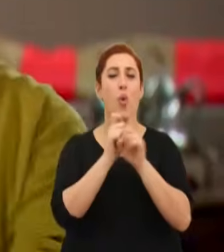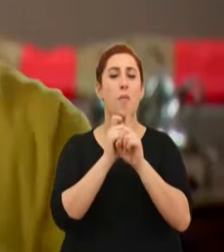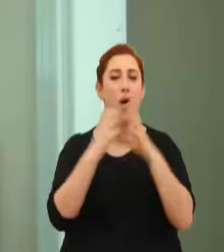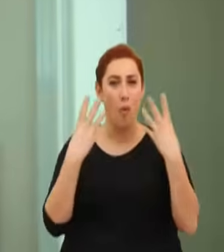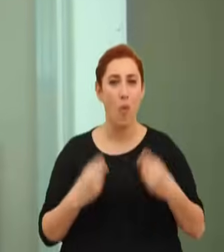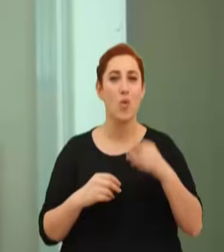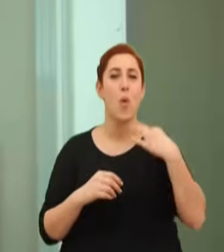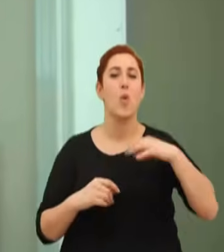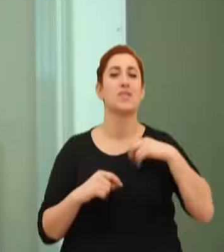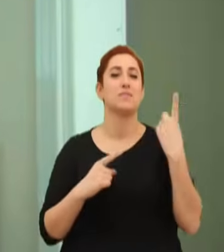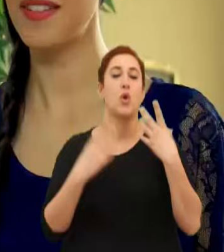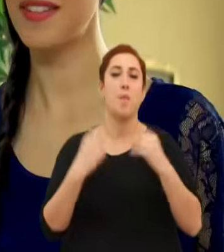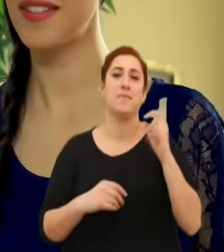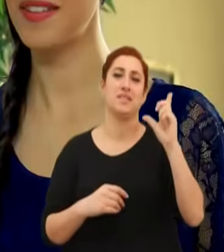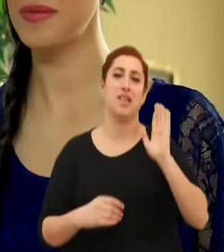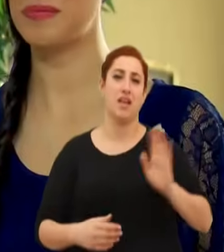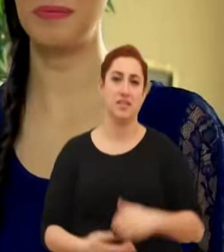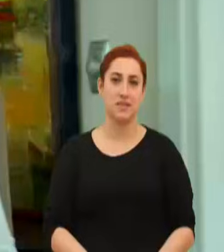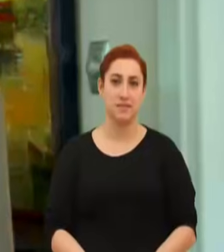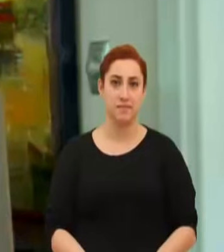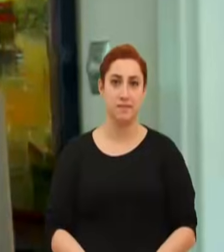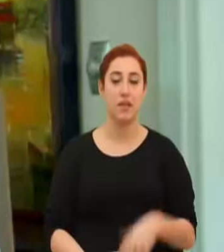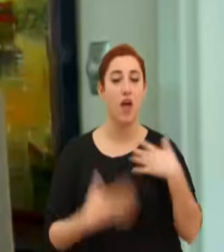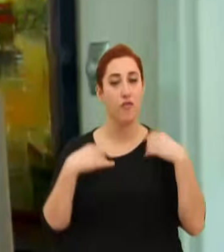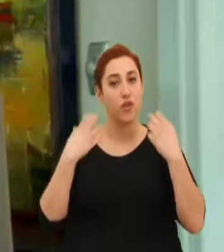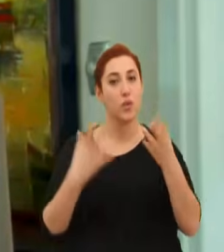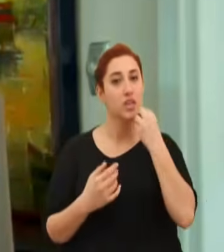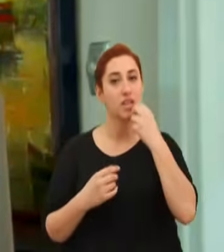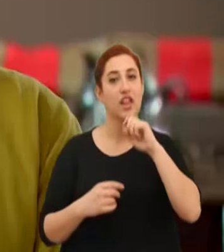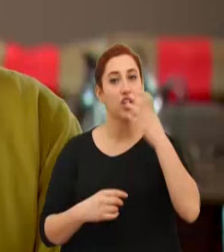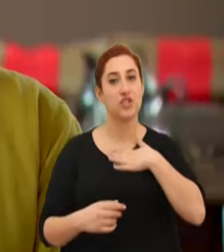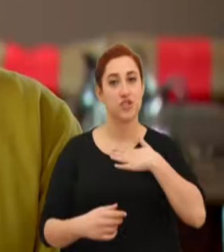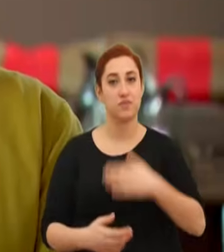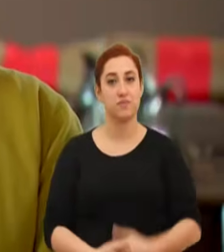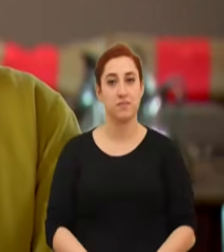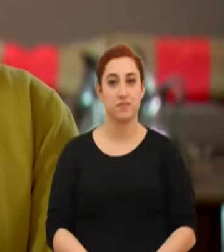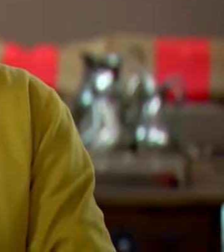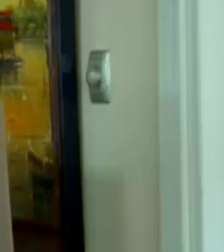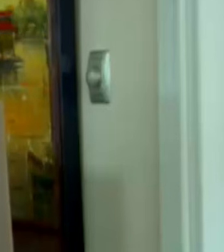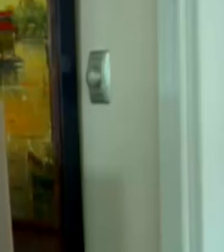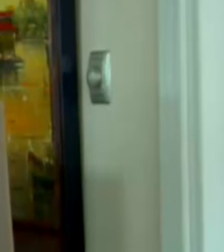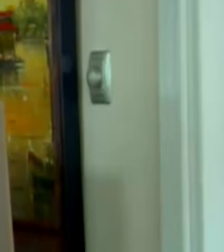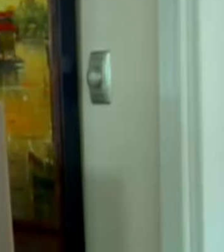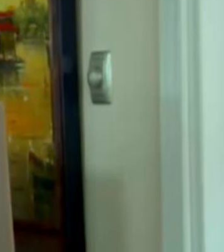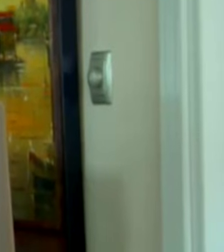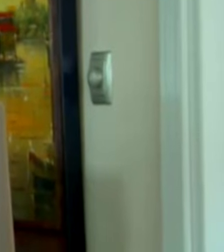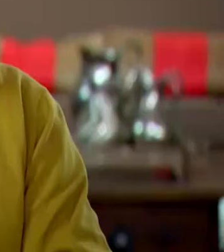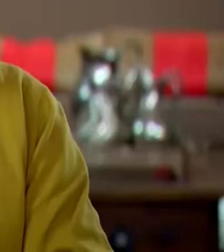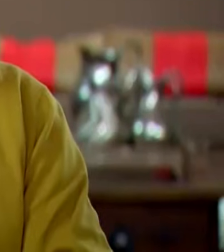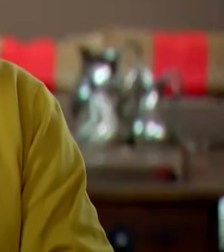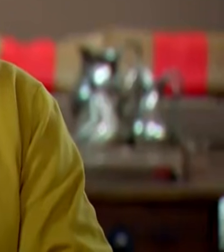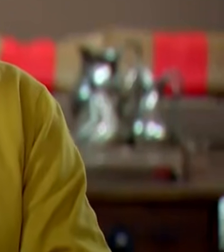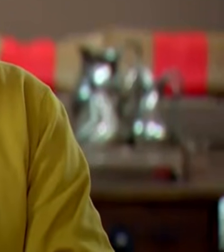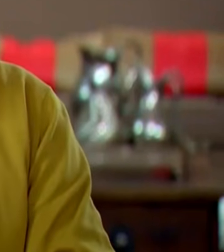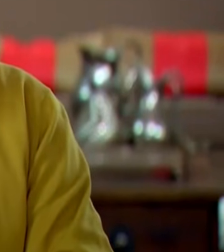şık ilan etmek lazım bunu yani. Afiyetle ye dayıcığım. Nazlı'yı görünce yüzündeki tüm sevimlilik